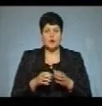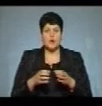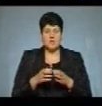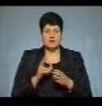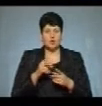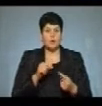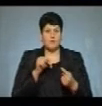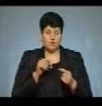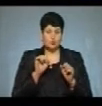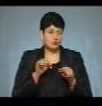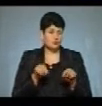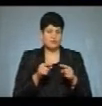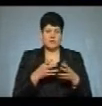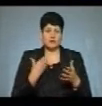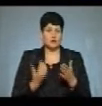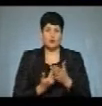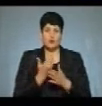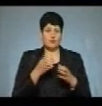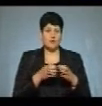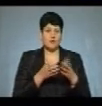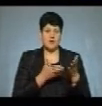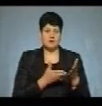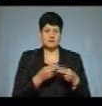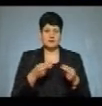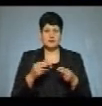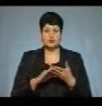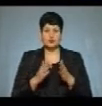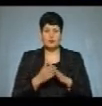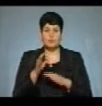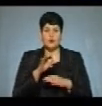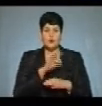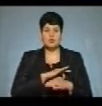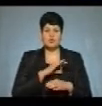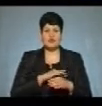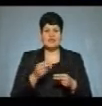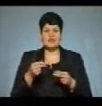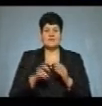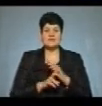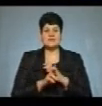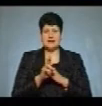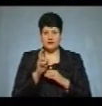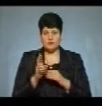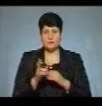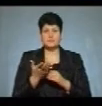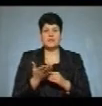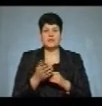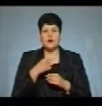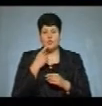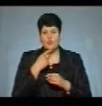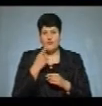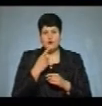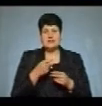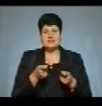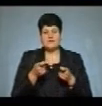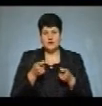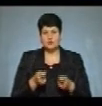хто проти, можуть утворити нову громаду і укласти договір про користування церквою. Зазначу, за словами завідувача канцелярії